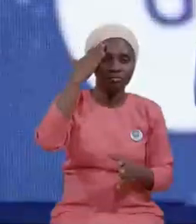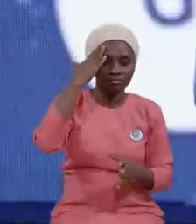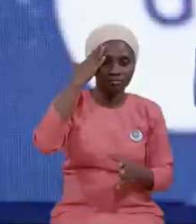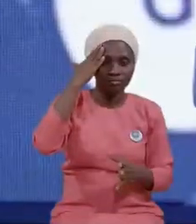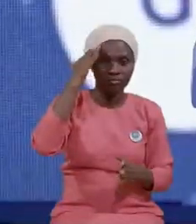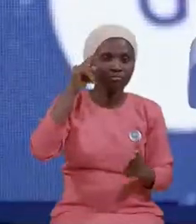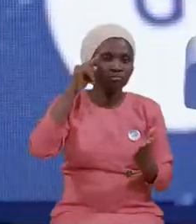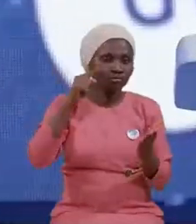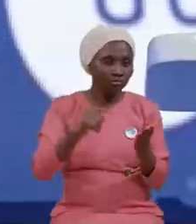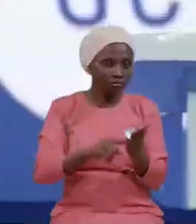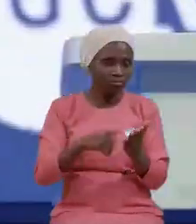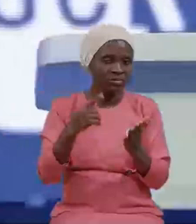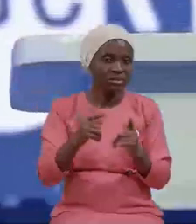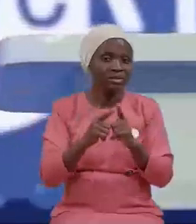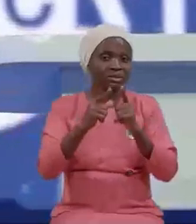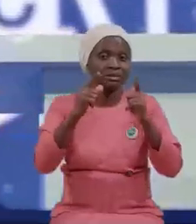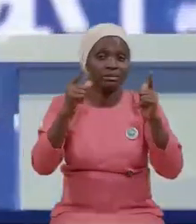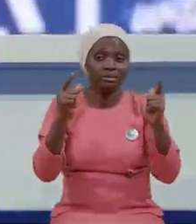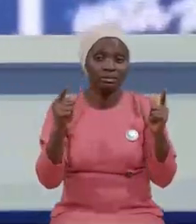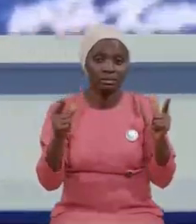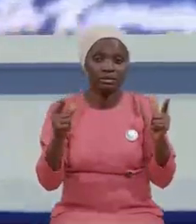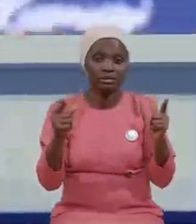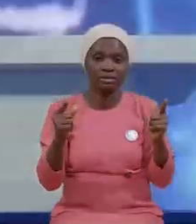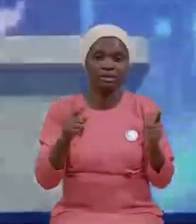reconnaître le grand besoin de la paix.